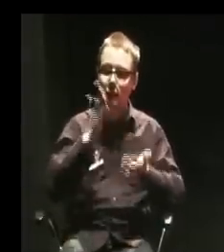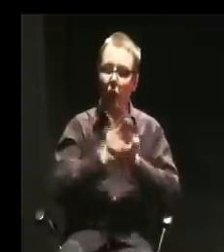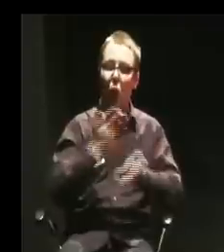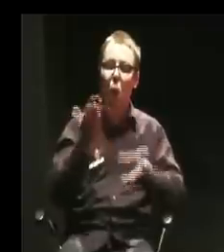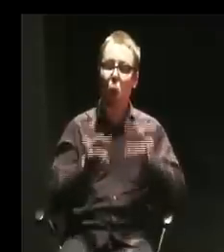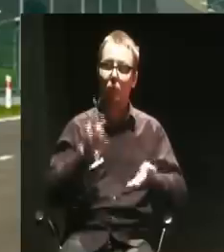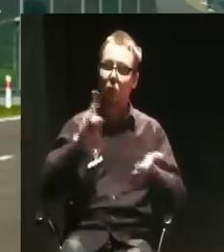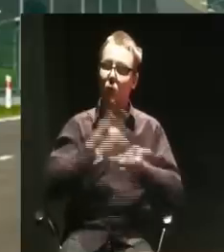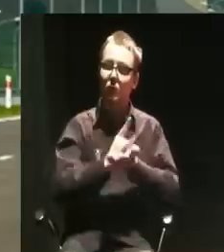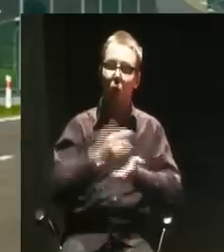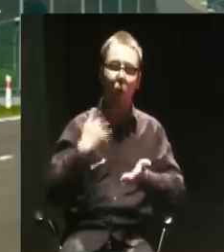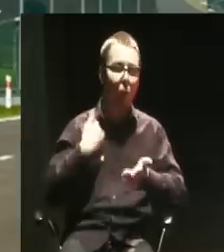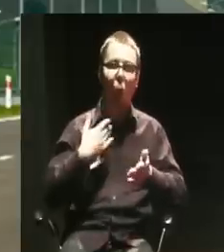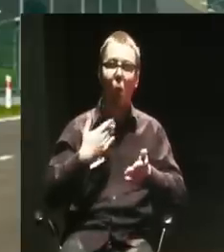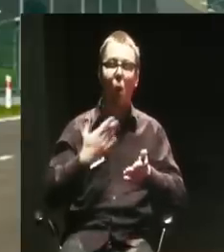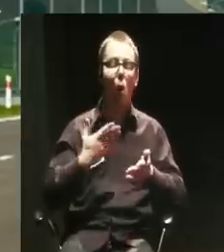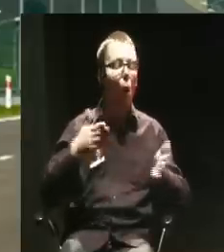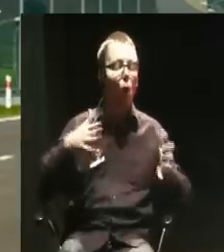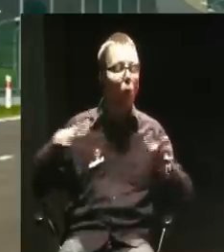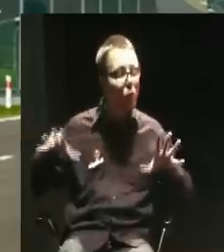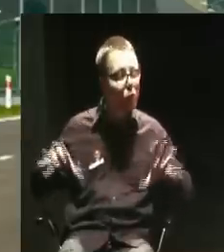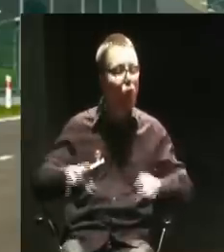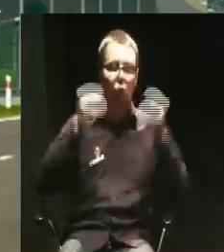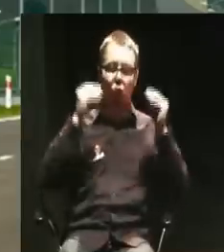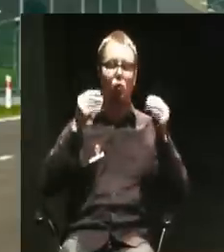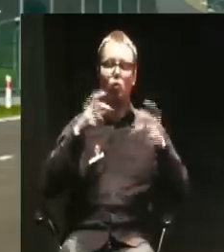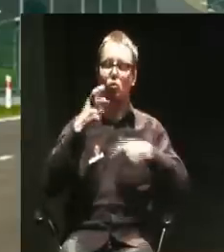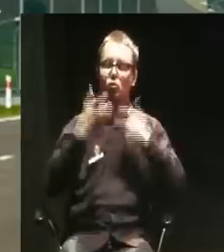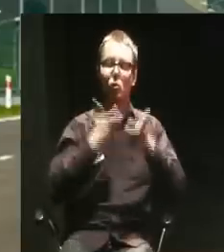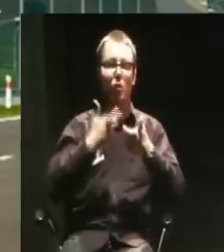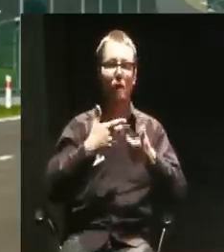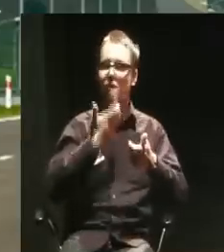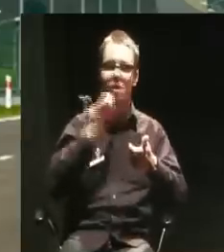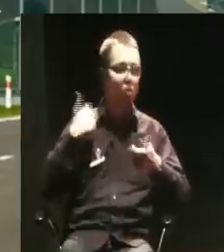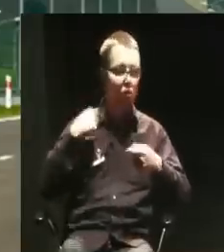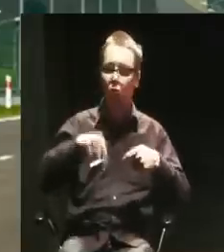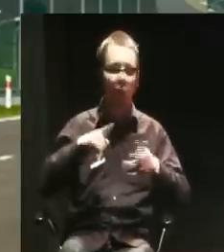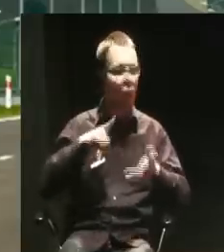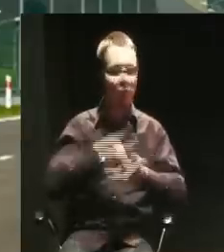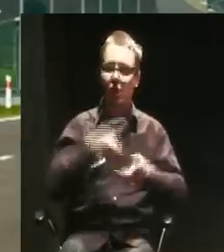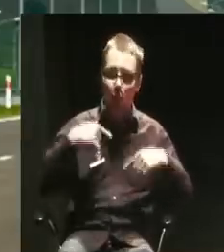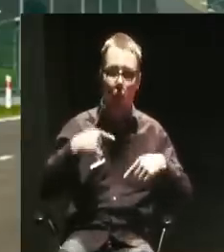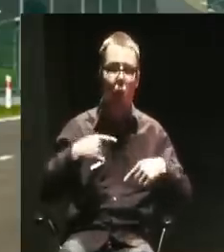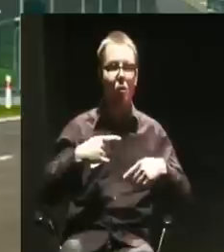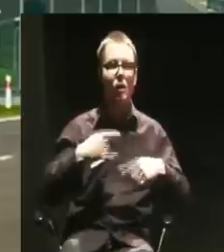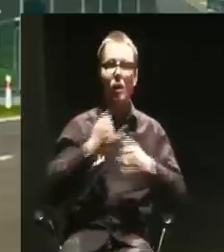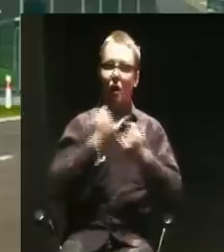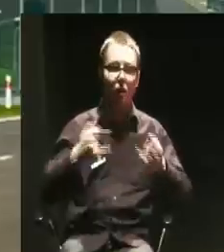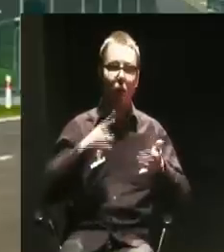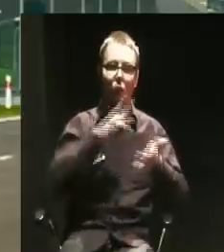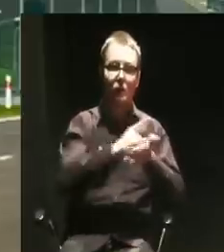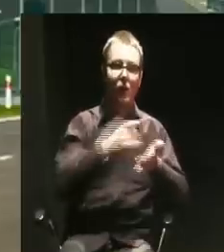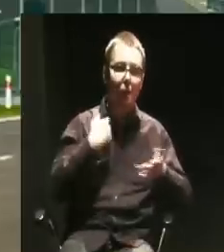coś, co wczoraj odczułem, że nie wiedziałem, w którym jestem miejscu. Jak wracałem do Lublina, to wjechałem na jakąś obwodnicę i pojechałem w